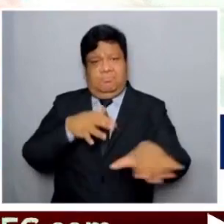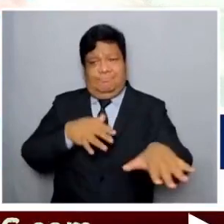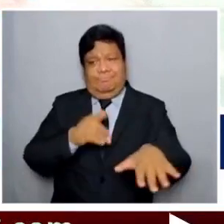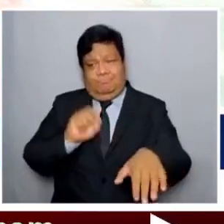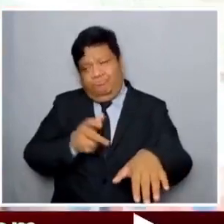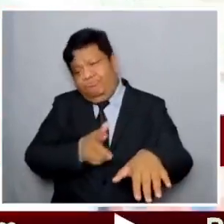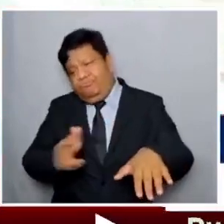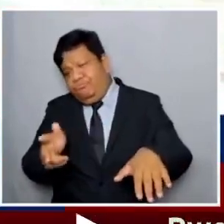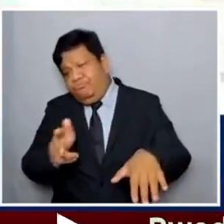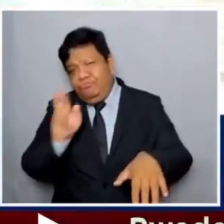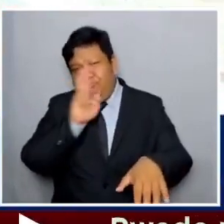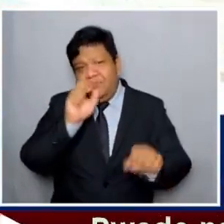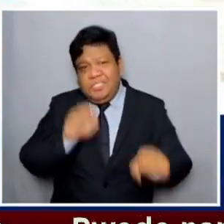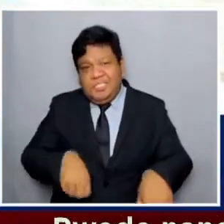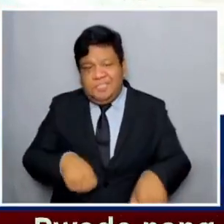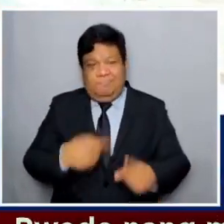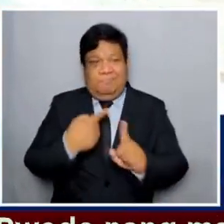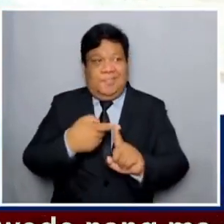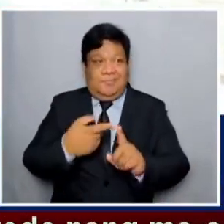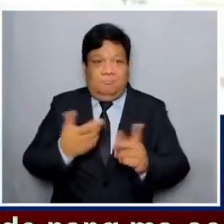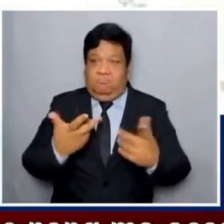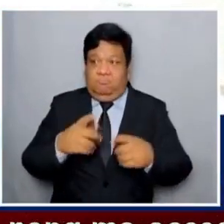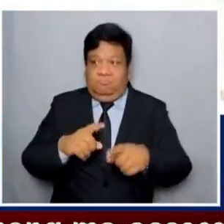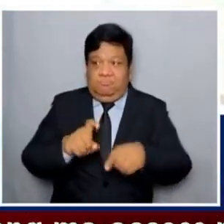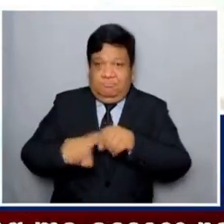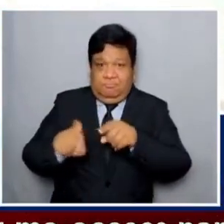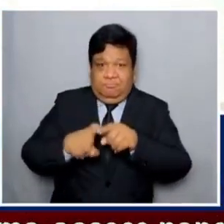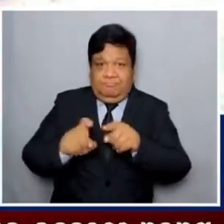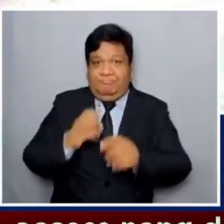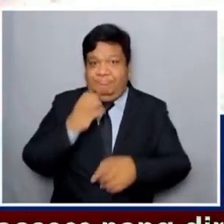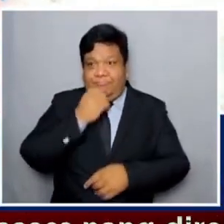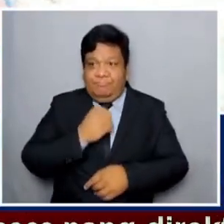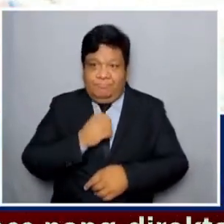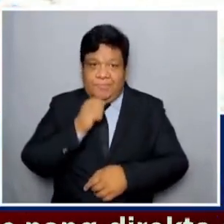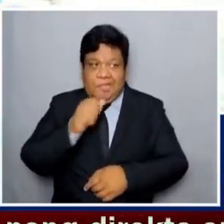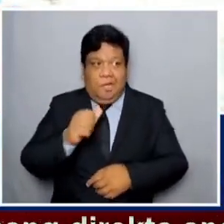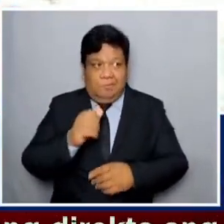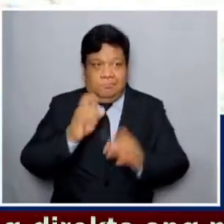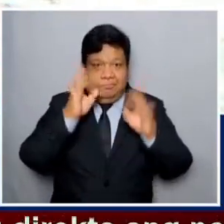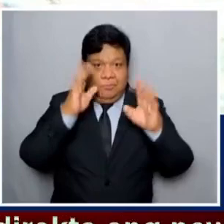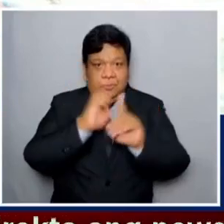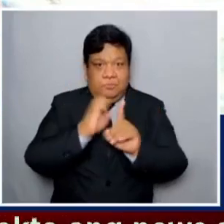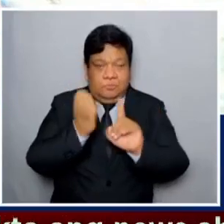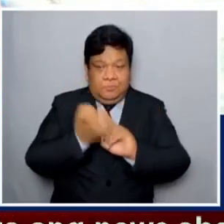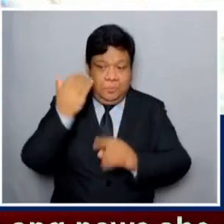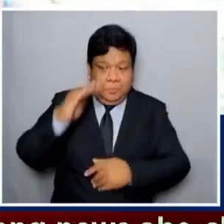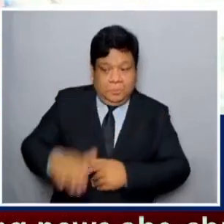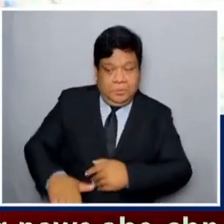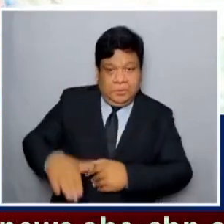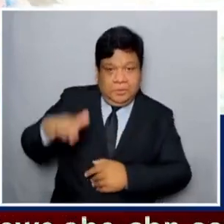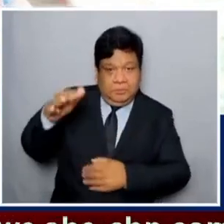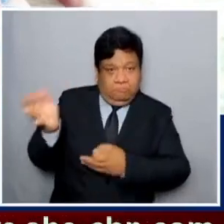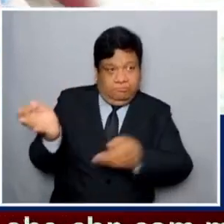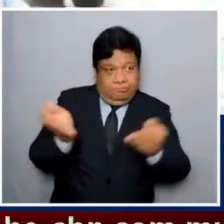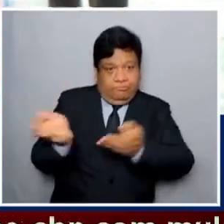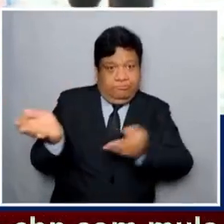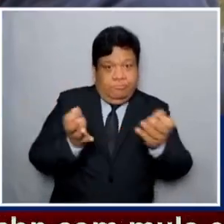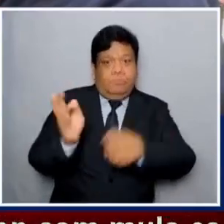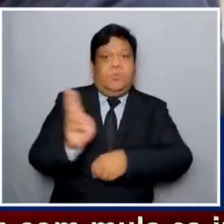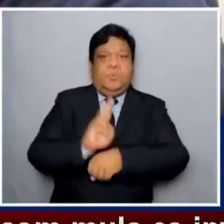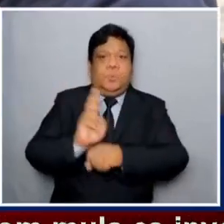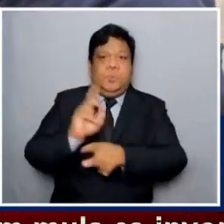Walang pollution kahit doon sa anak kong maliit sa elementary. Paghatid, pagsundo, ito na gamit